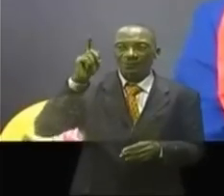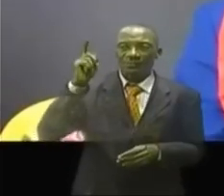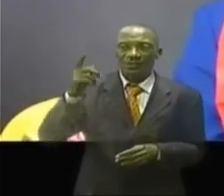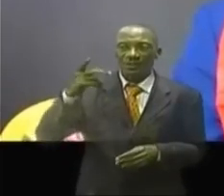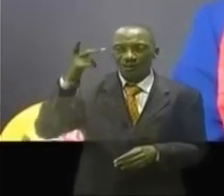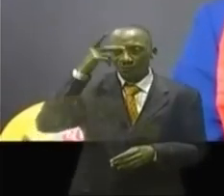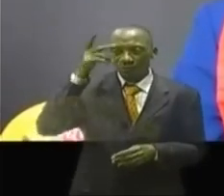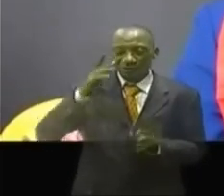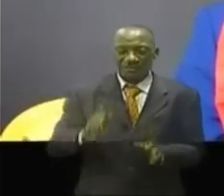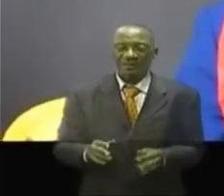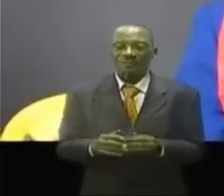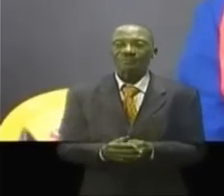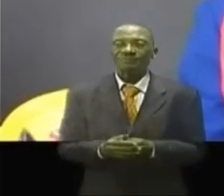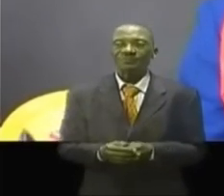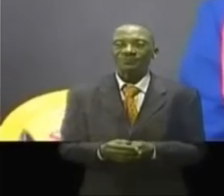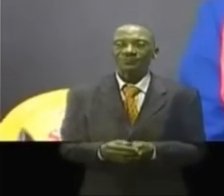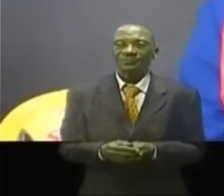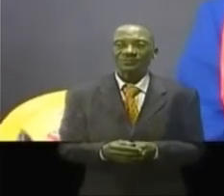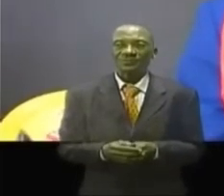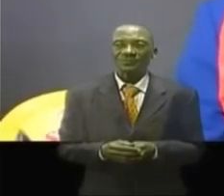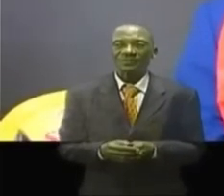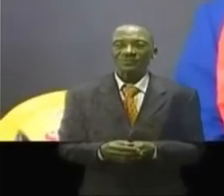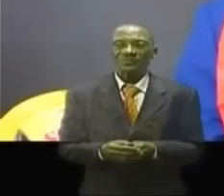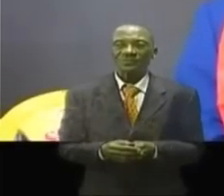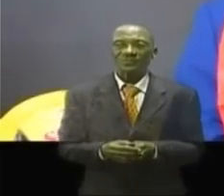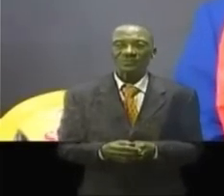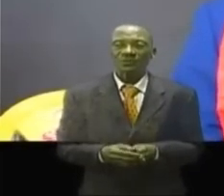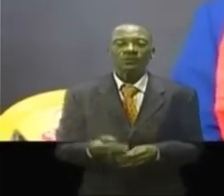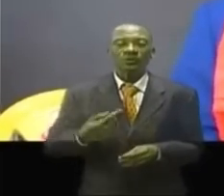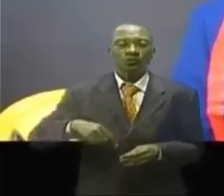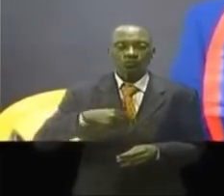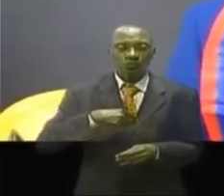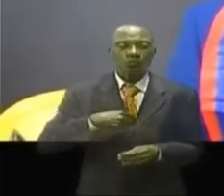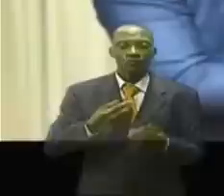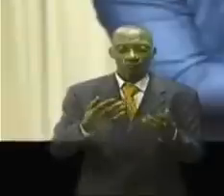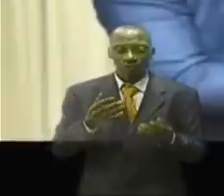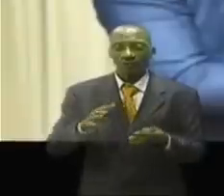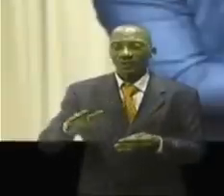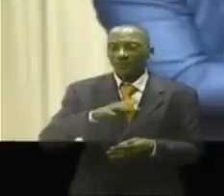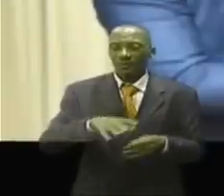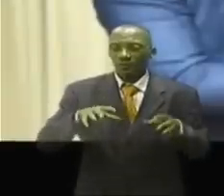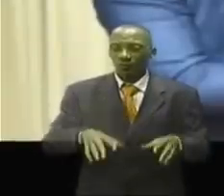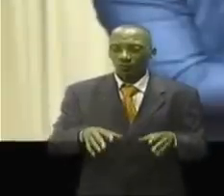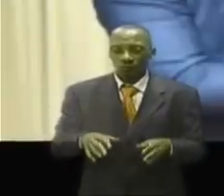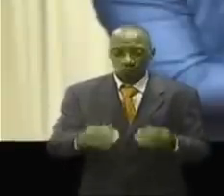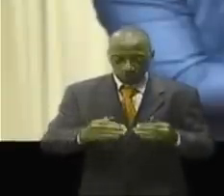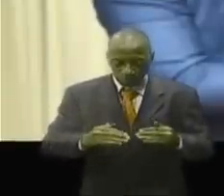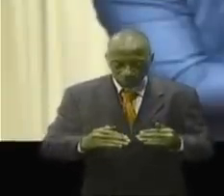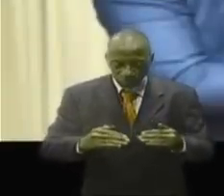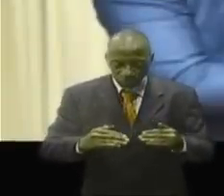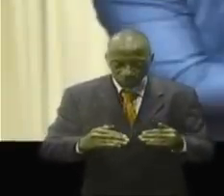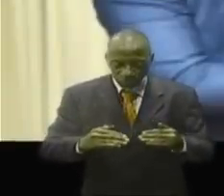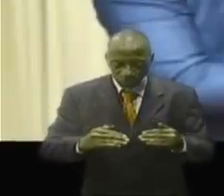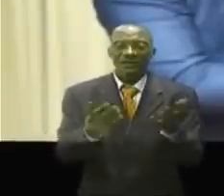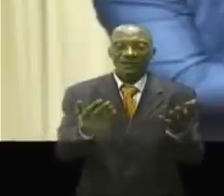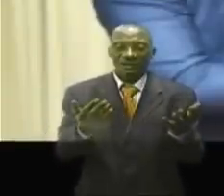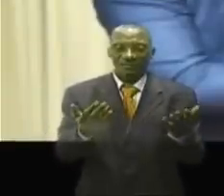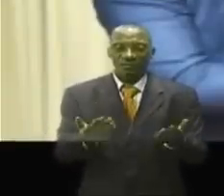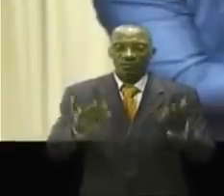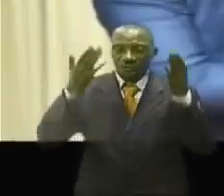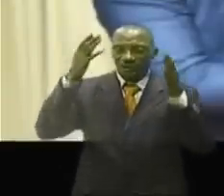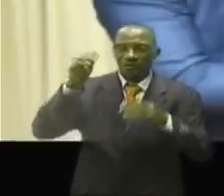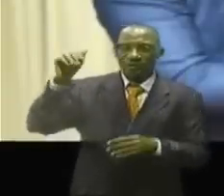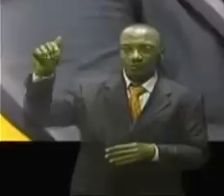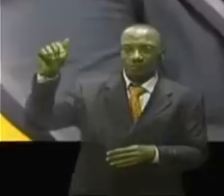rôles politiques pour que le pays marche dans la volonté de Dieu. Renouveler le mandat de l'actuel chef d'État et celui